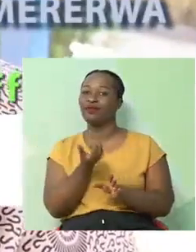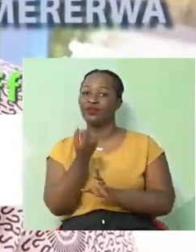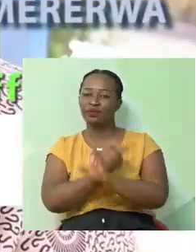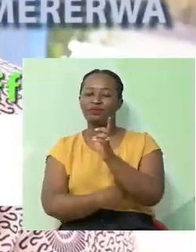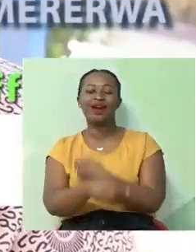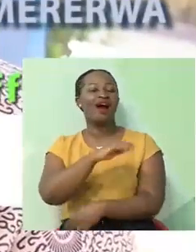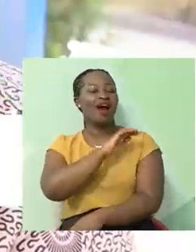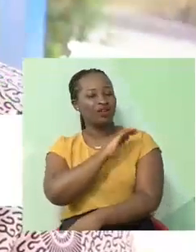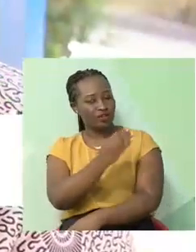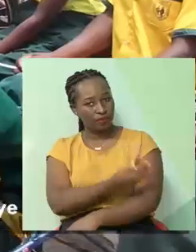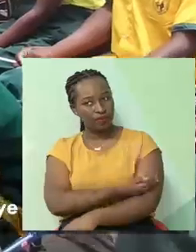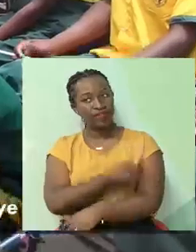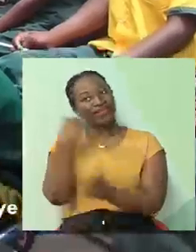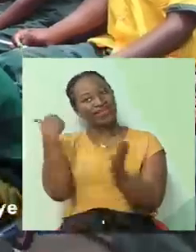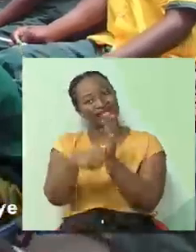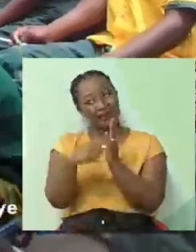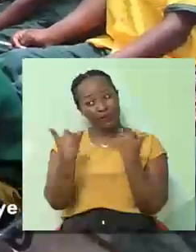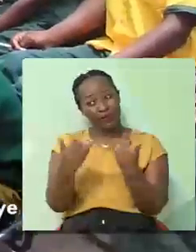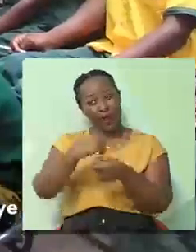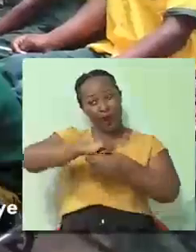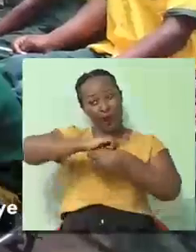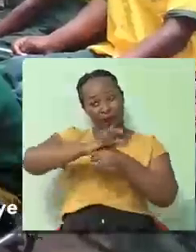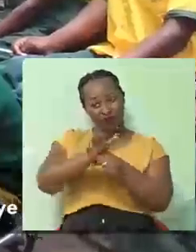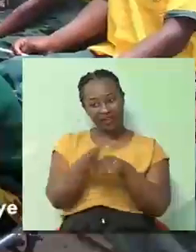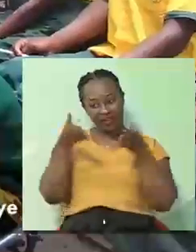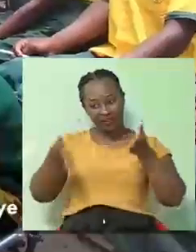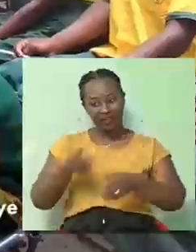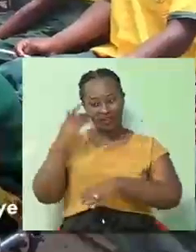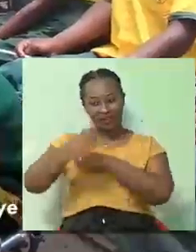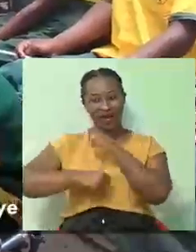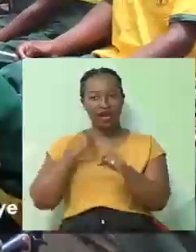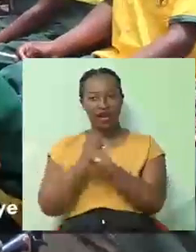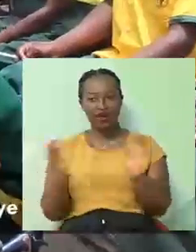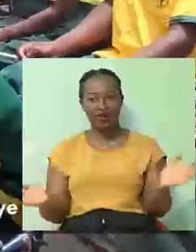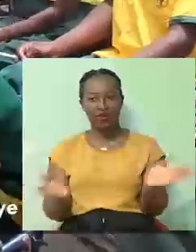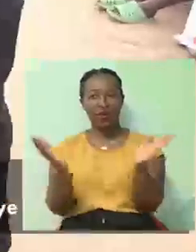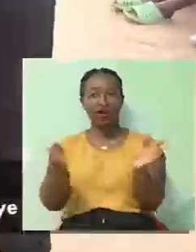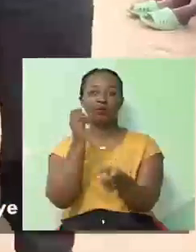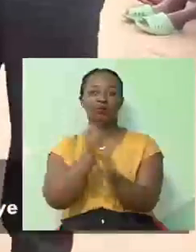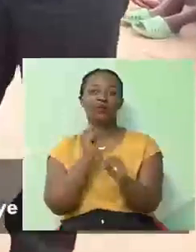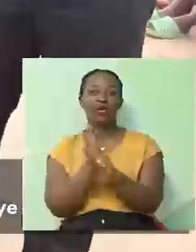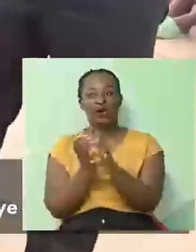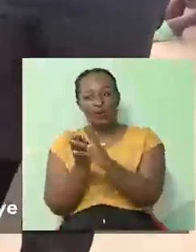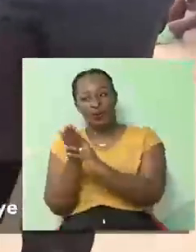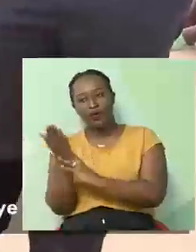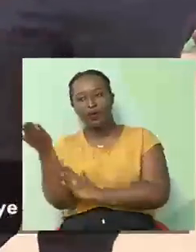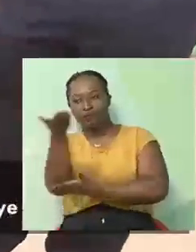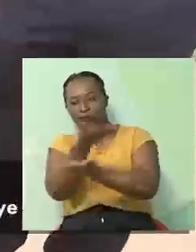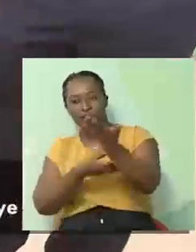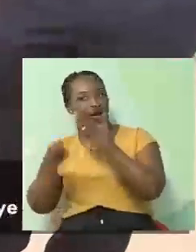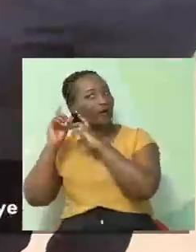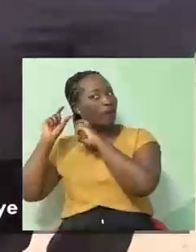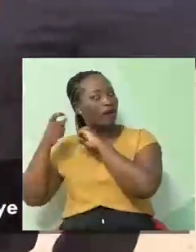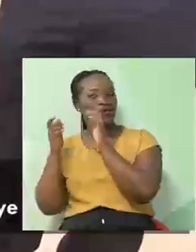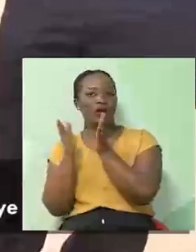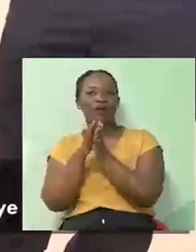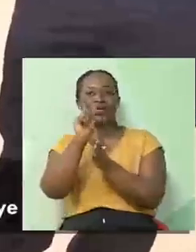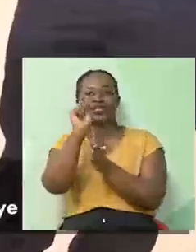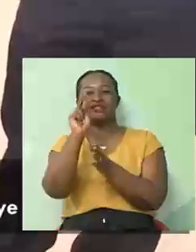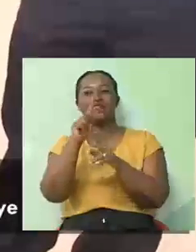ubumuga nawe ashoboye kubera icyorezo cya COVID-19 muri uyu mwaka ubukangurambaga buzakorwa bunyujijwe mu biganiro ku